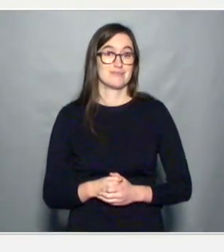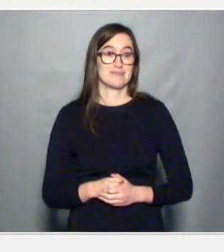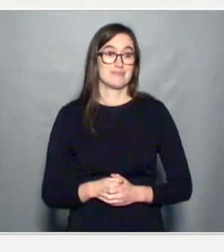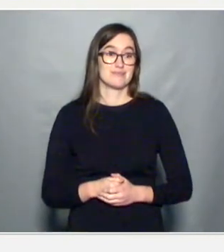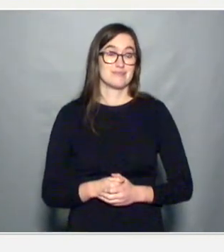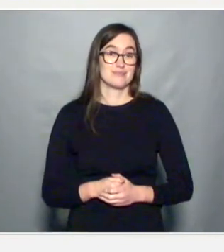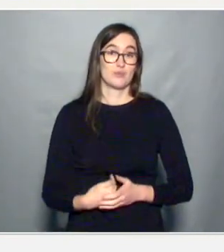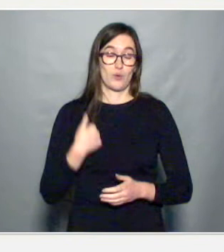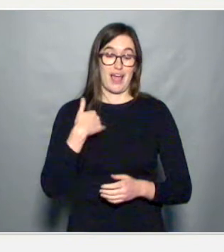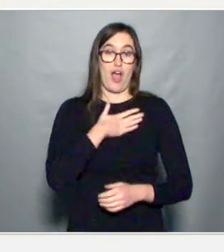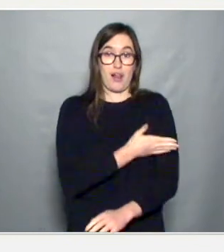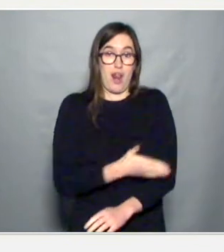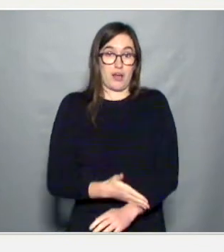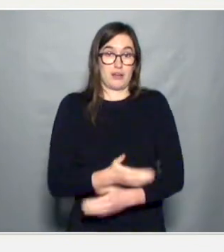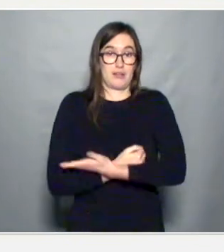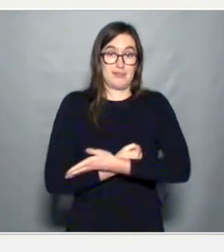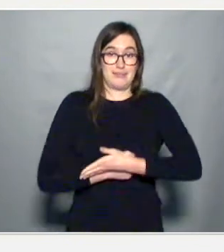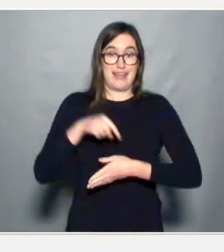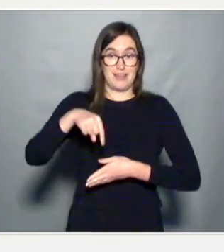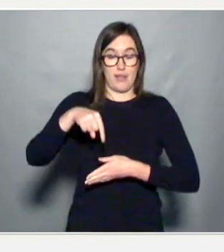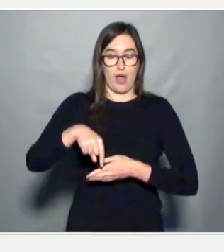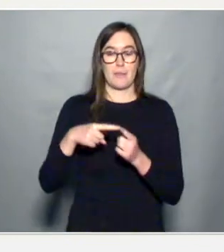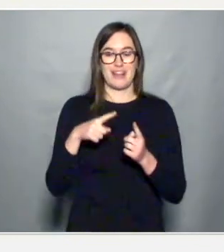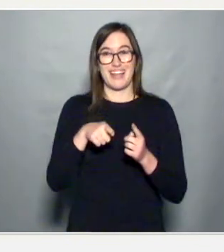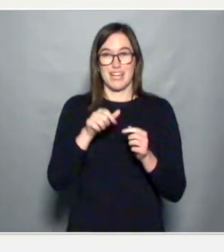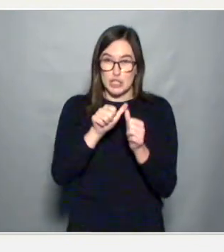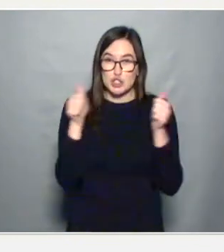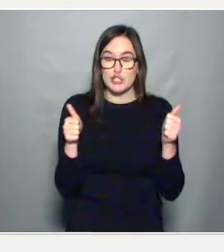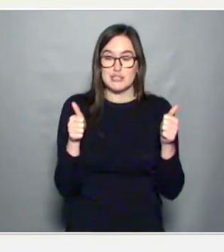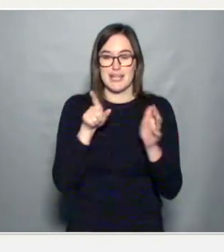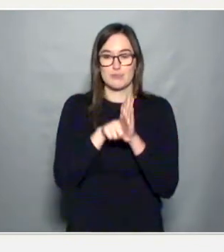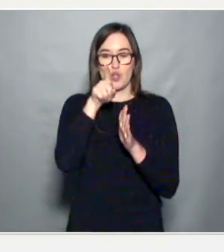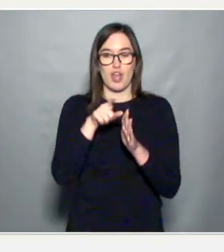Och nu har jag långärmat på mig, men jag kan säga att den största spontantatueringen jag